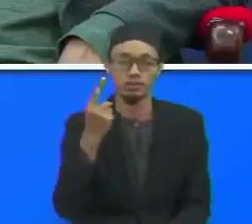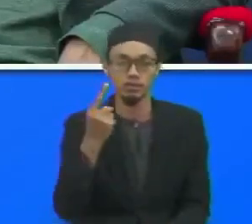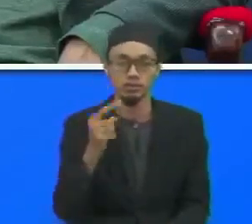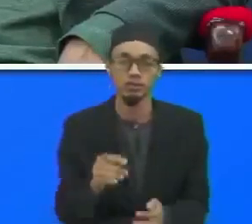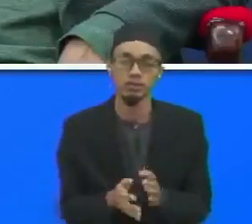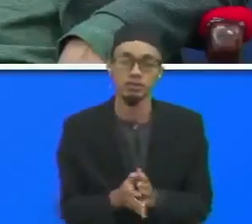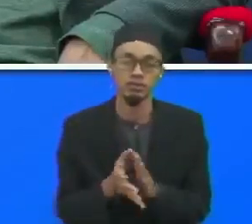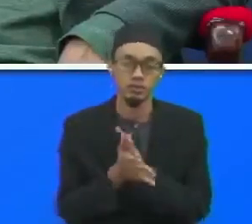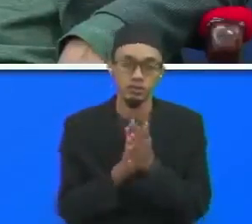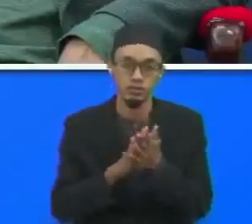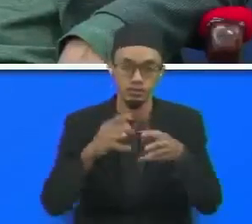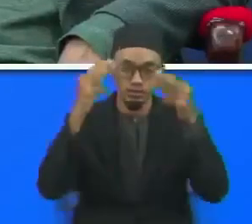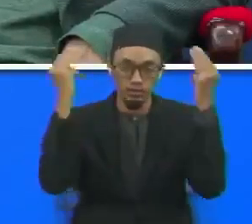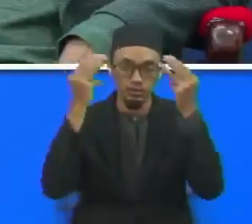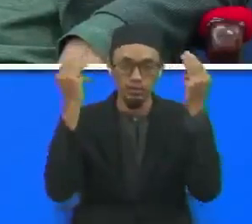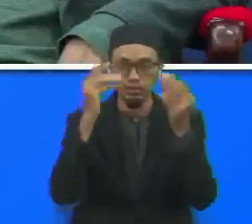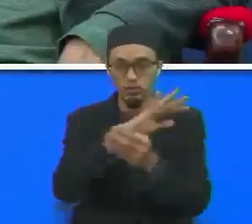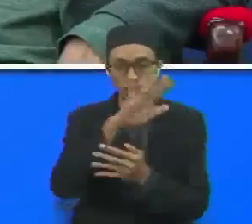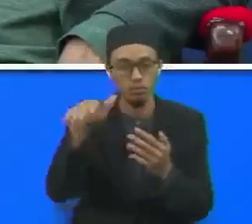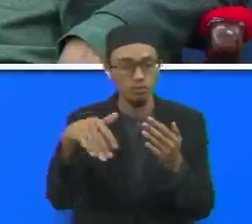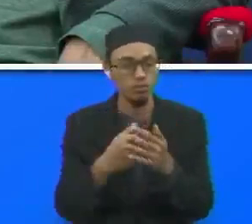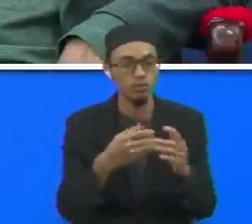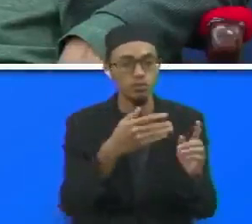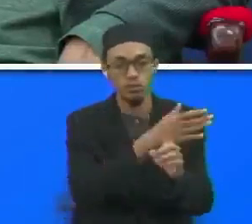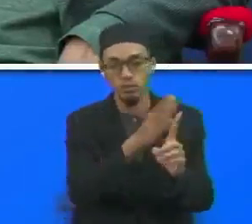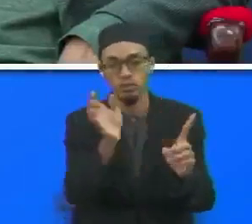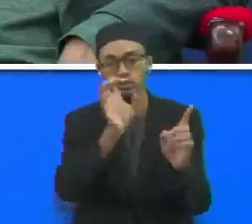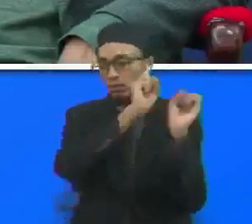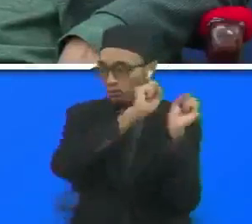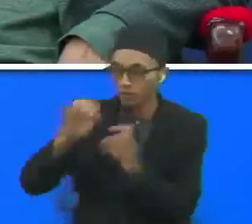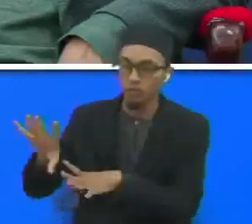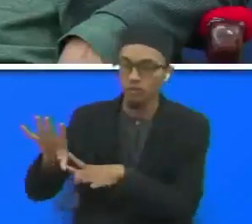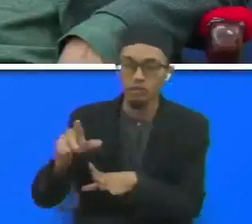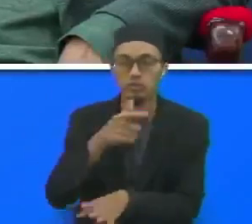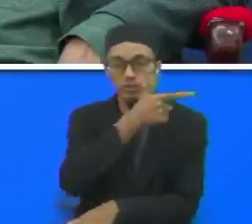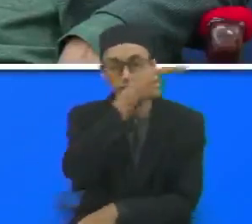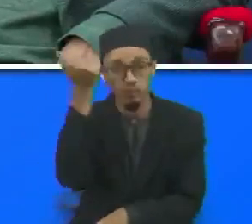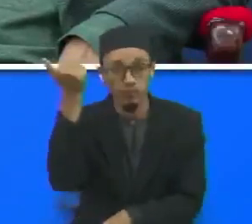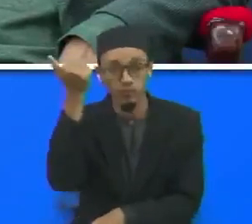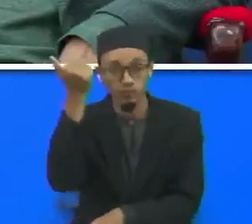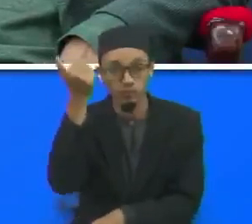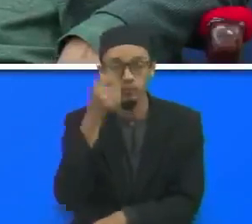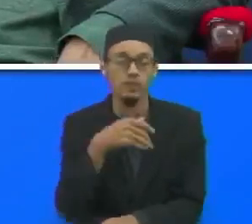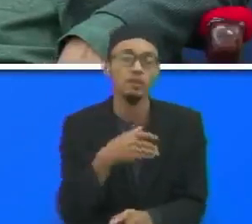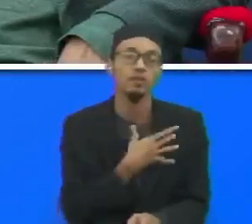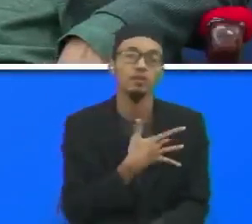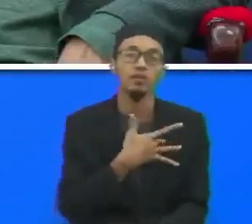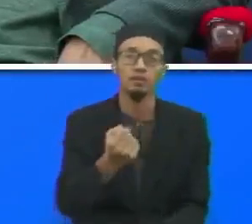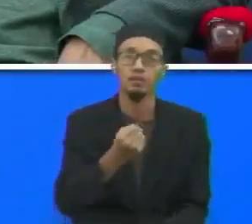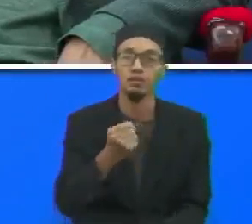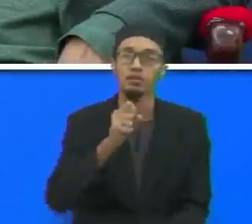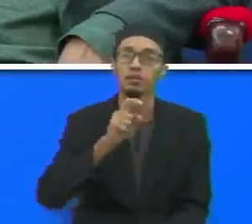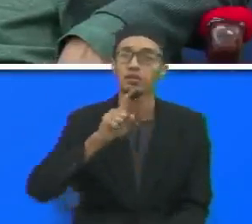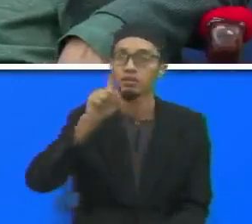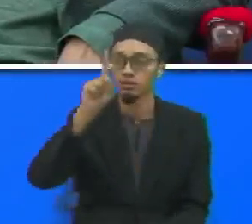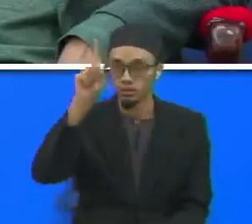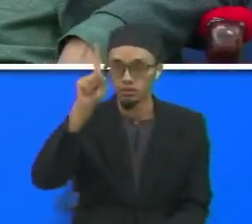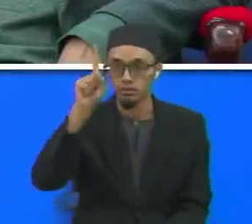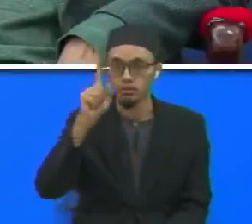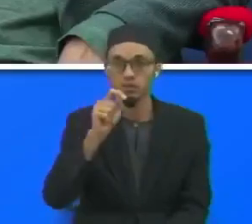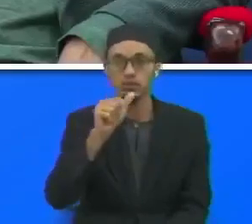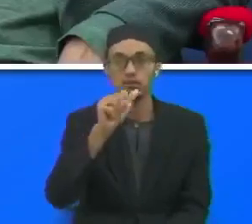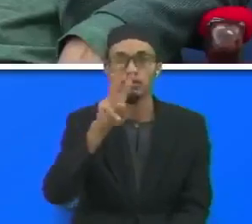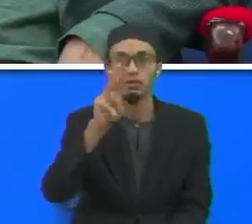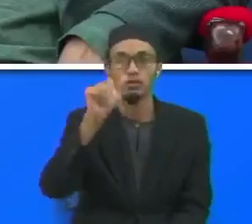disingkirkan. Sebab apa? Sebab mereka bertawakal kepada Allah. So tawakal, ingat pada Allah, serah pada Allah,